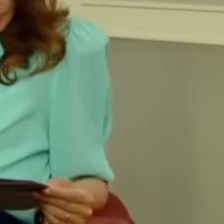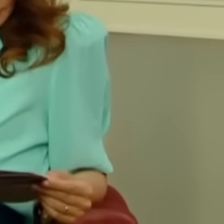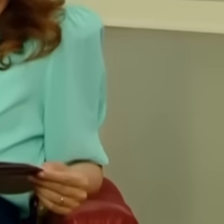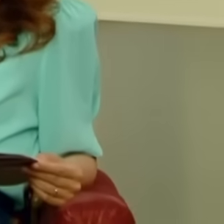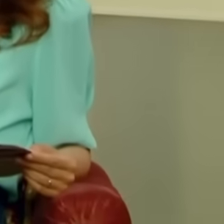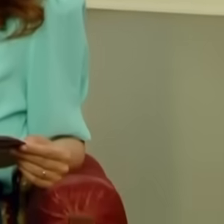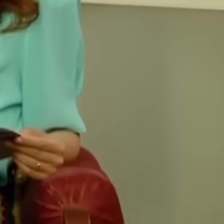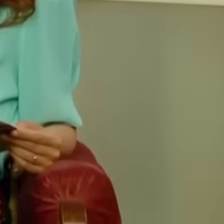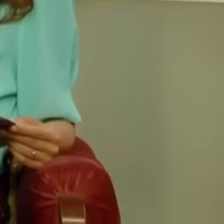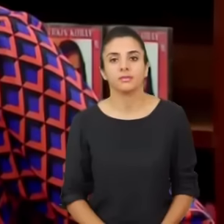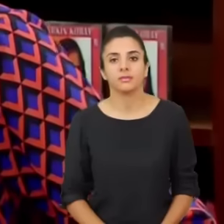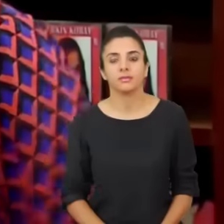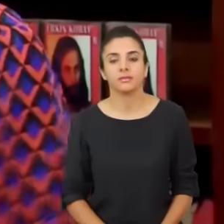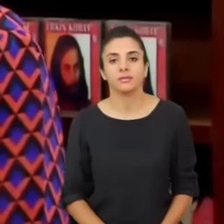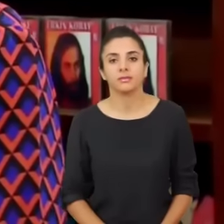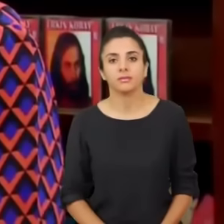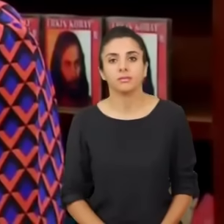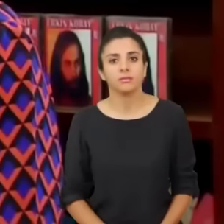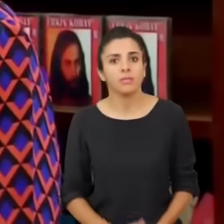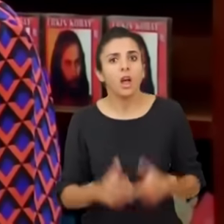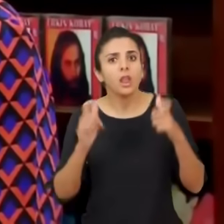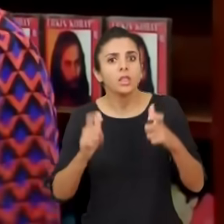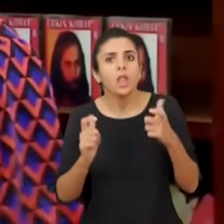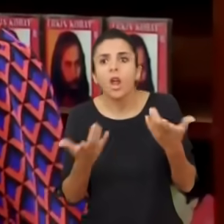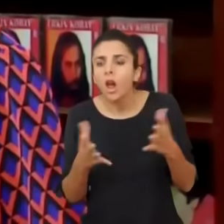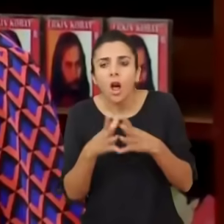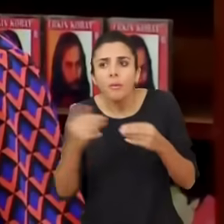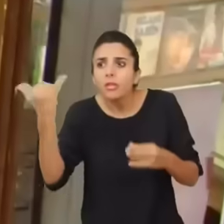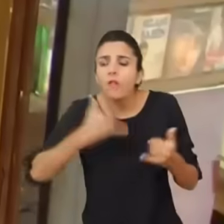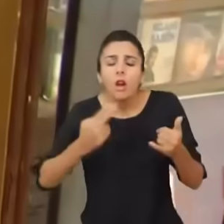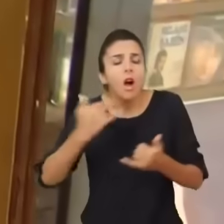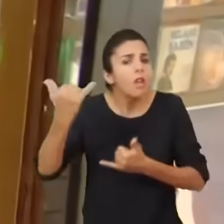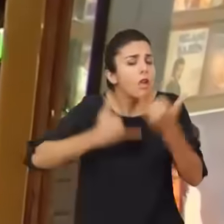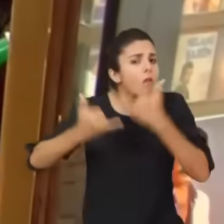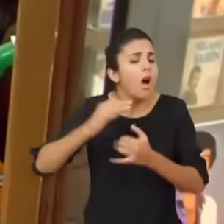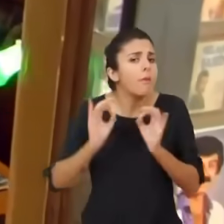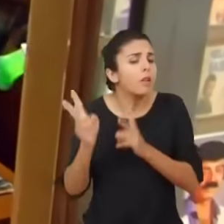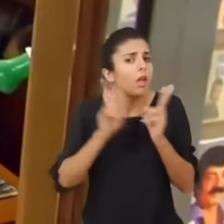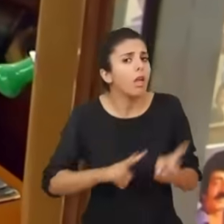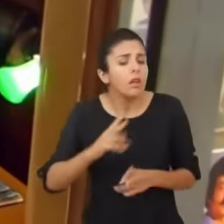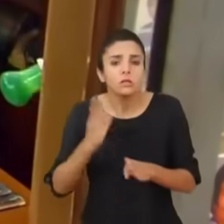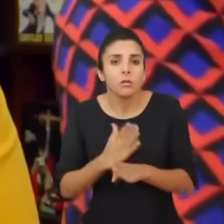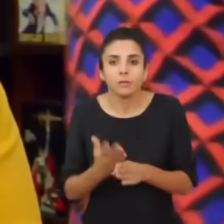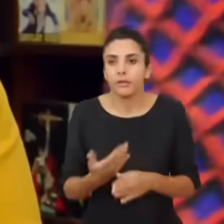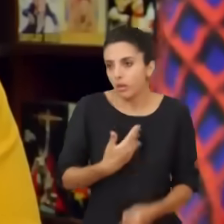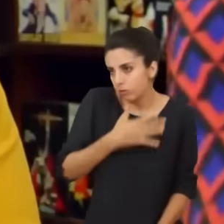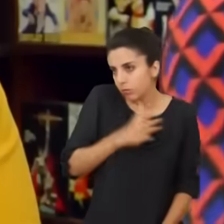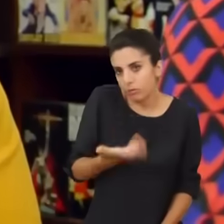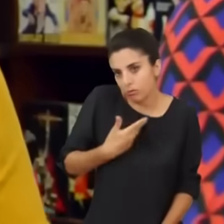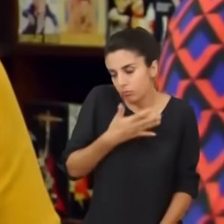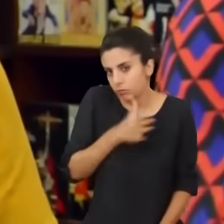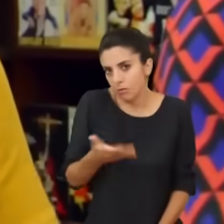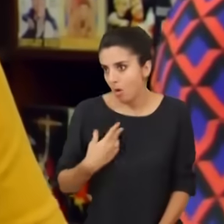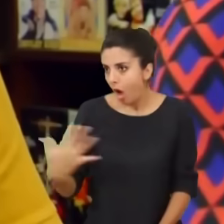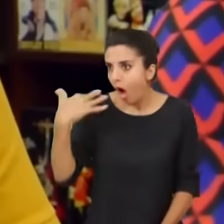tavırla mutfağa gitti. Ne arayıp duruyor lan bu? Ne arayıp duruyor ya? Ne bileyim ben Ergun abi ya. Allah Allah,